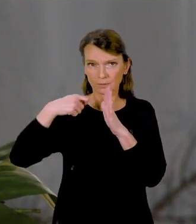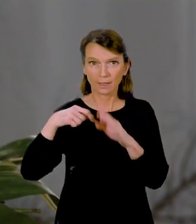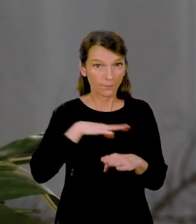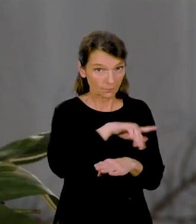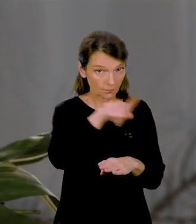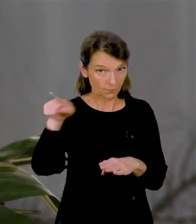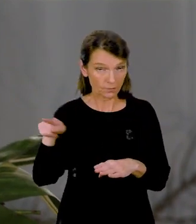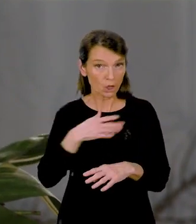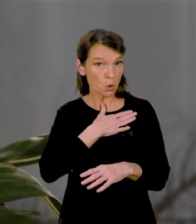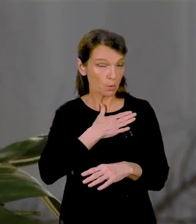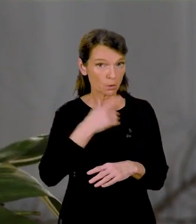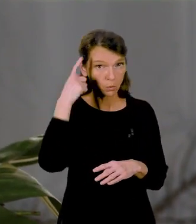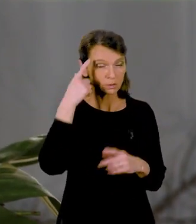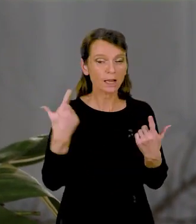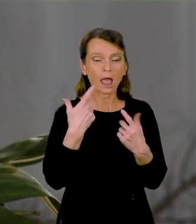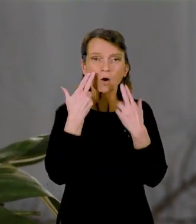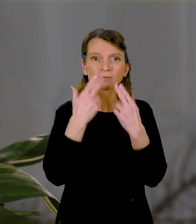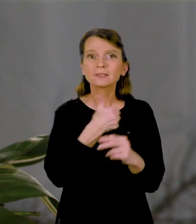boste lahko ogledali zgolj po spletu.